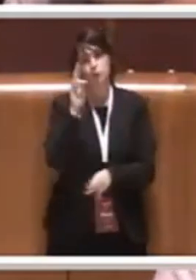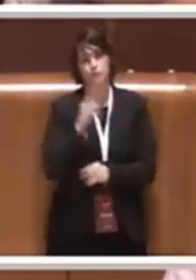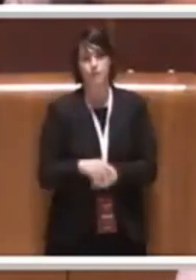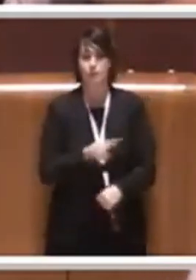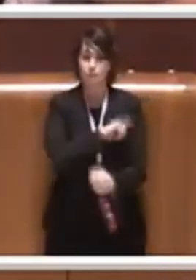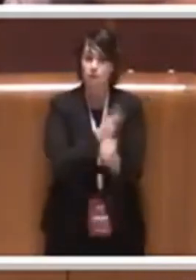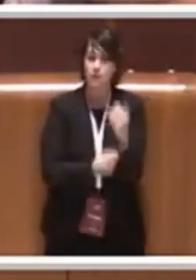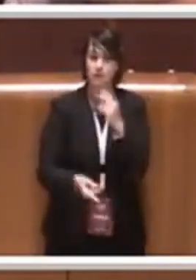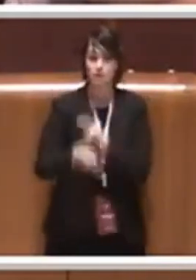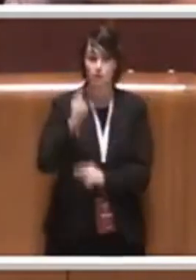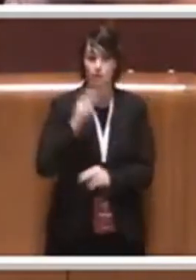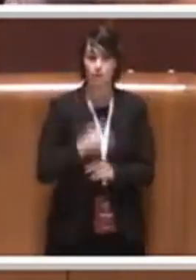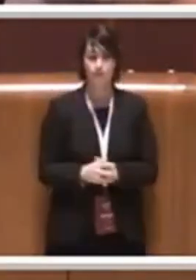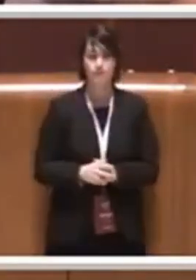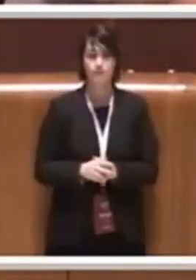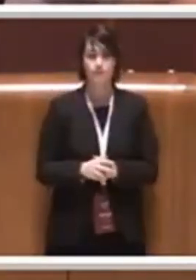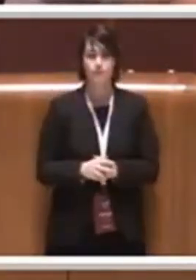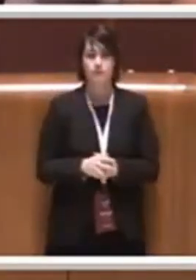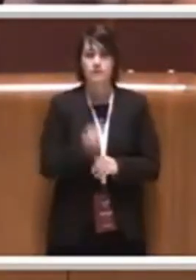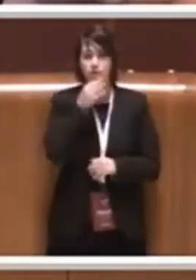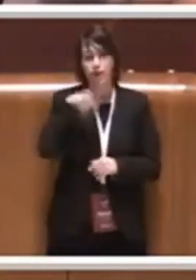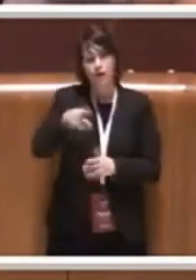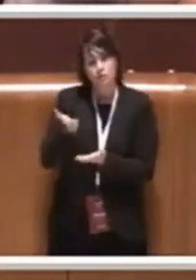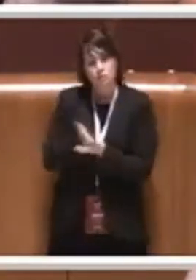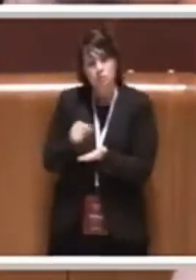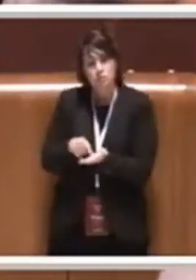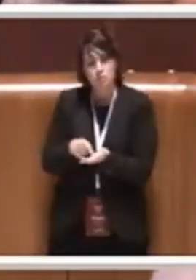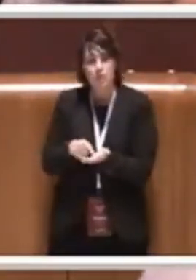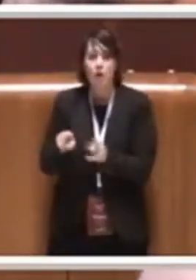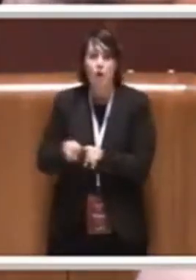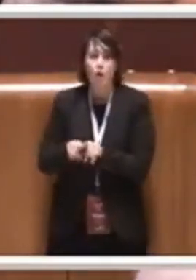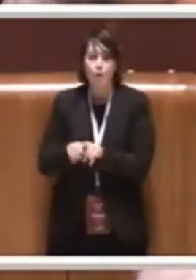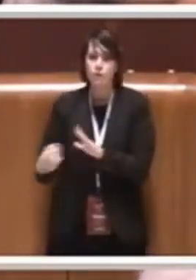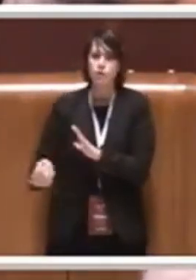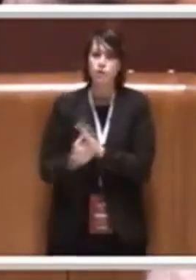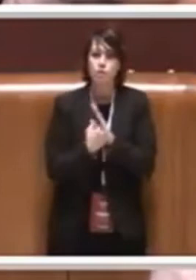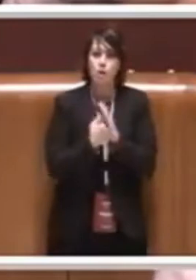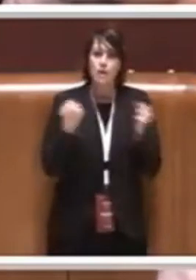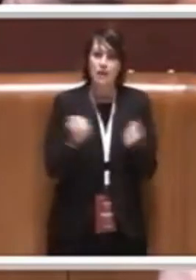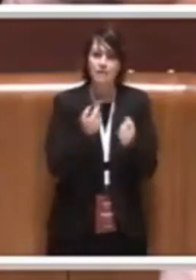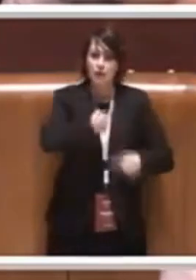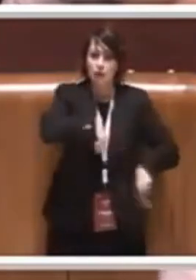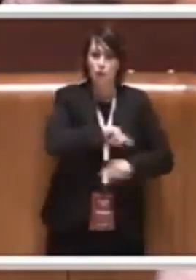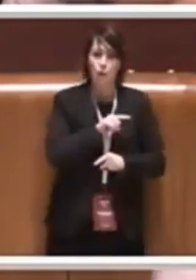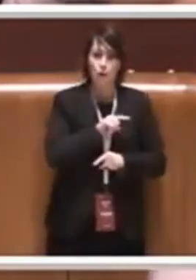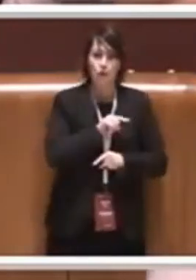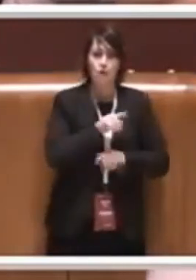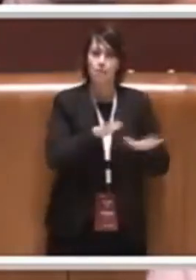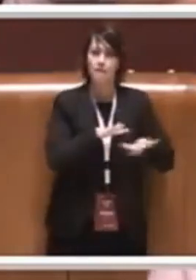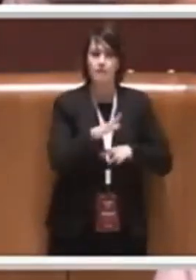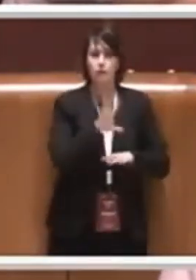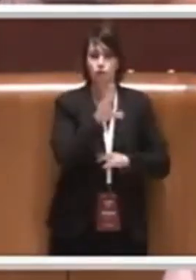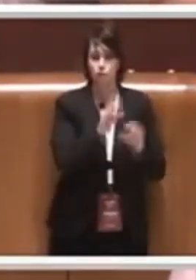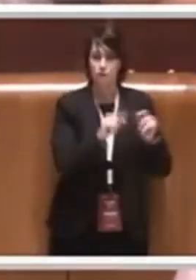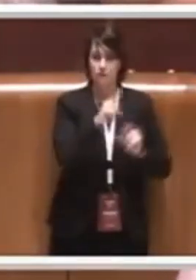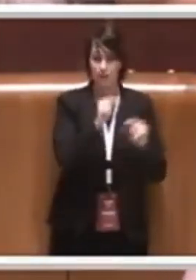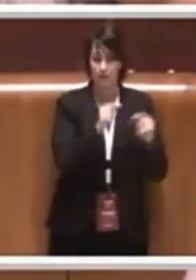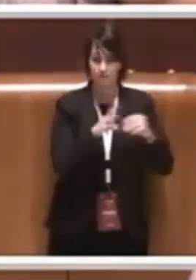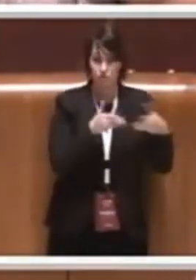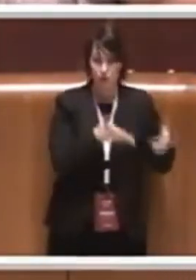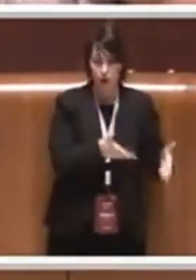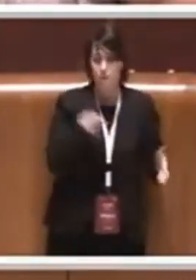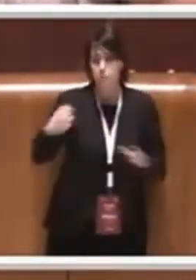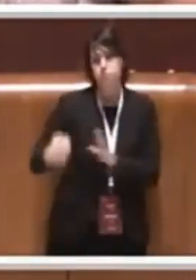va a supportare una posizione politica del Movimento 5 Stelle e una posizione politica che questa amministrazione ha